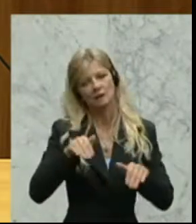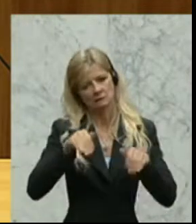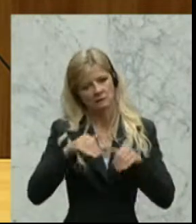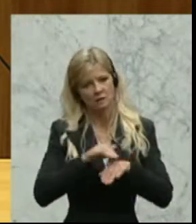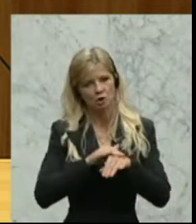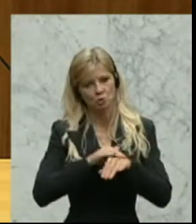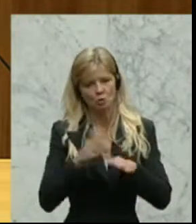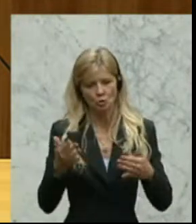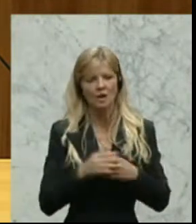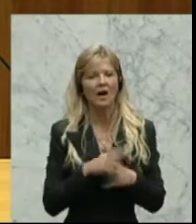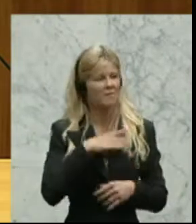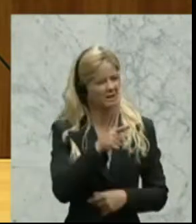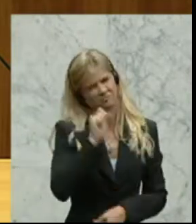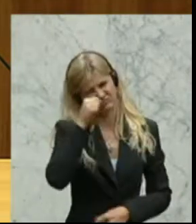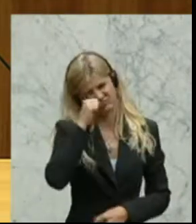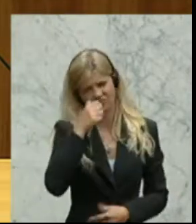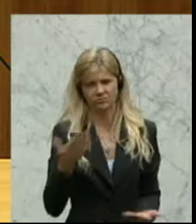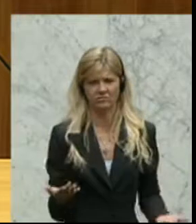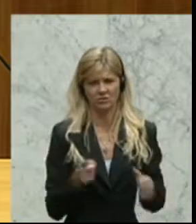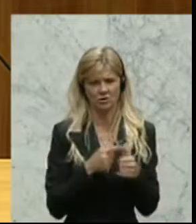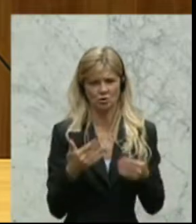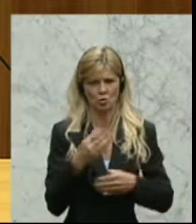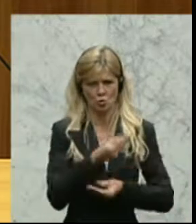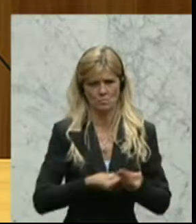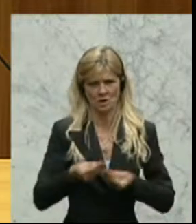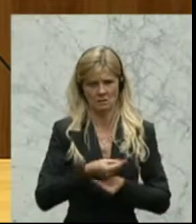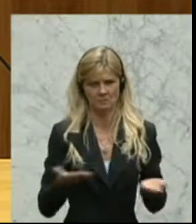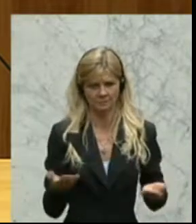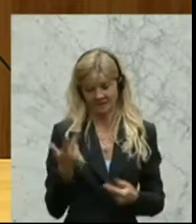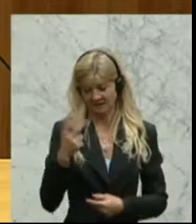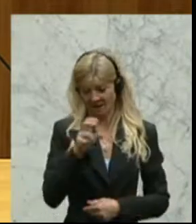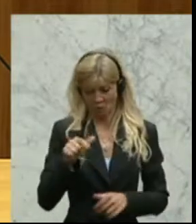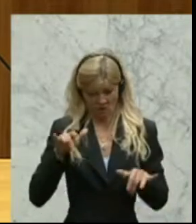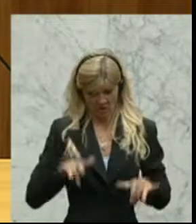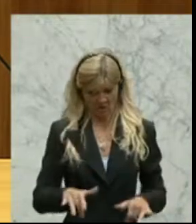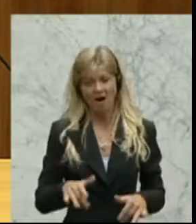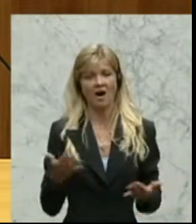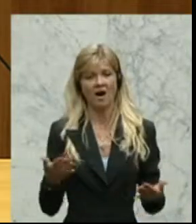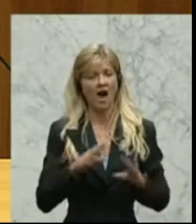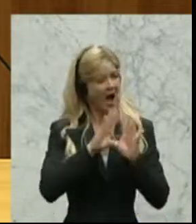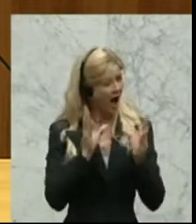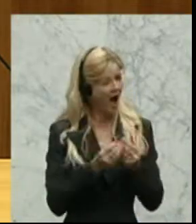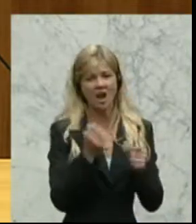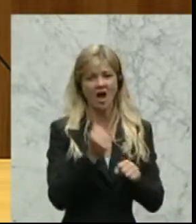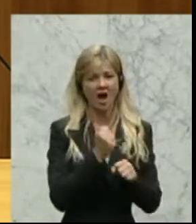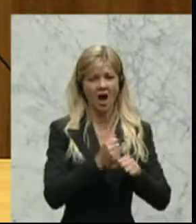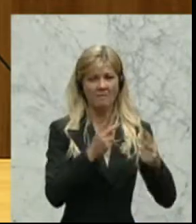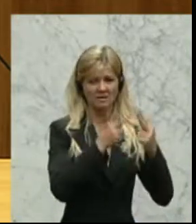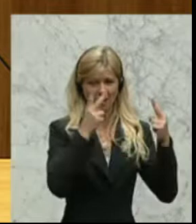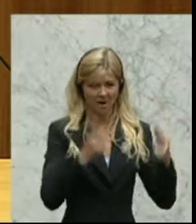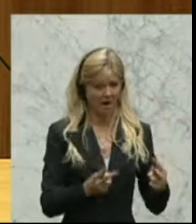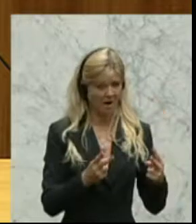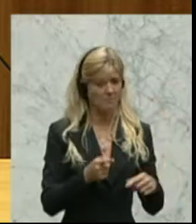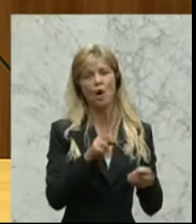man so vorgeht. Vor 3 Wochen in diesem Hohen Haus stimmen alle Arbeiterkämmerer der SPÖ und die Gewerkschaftsbünde